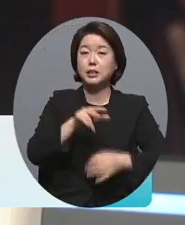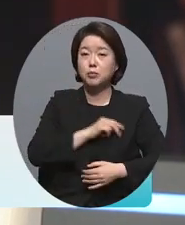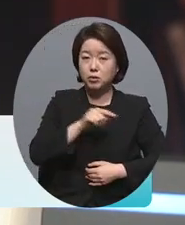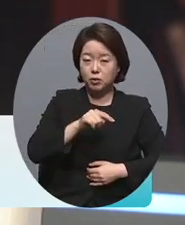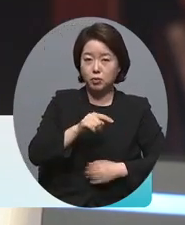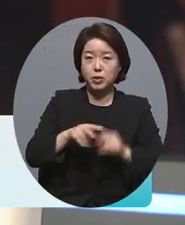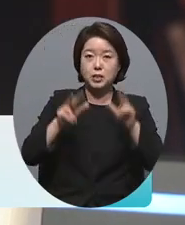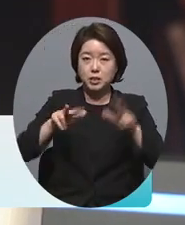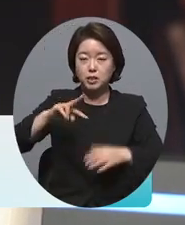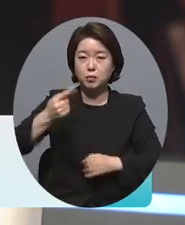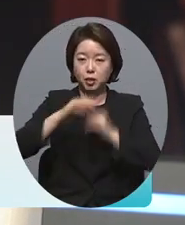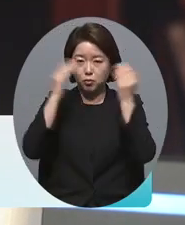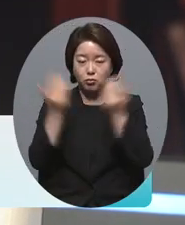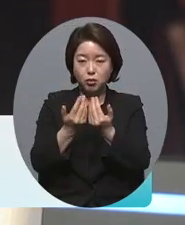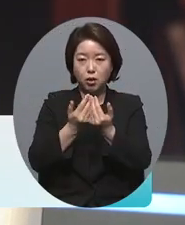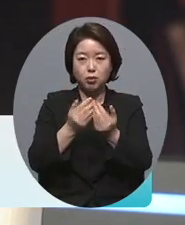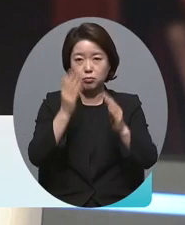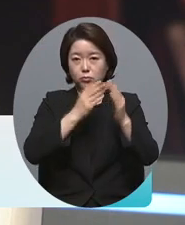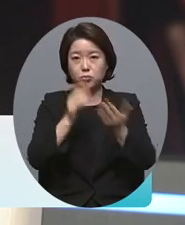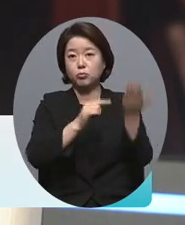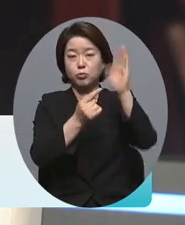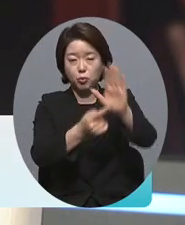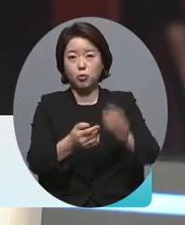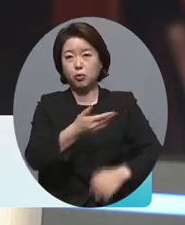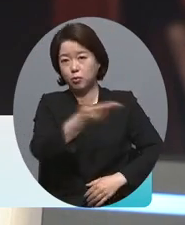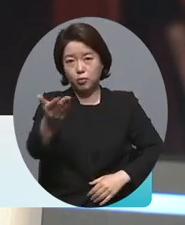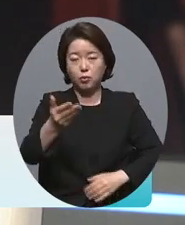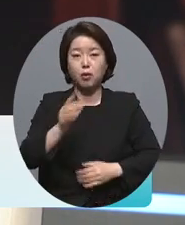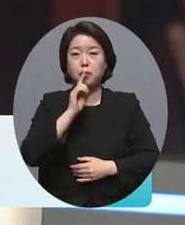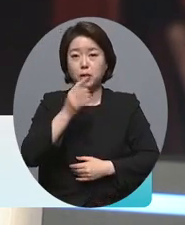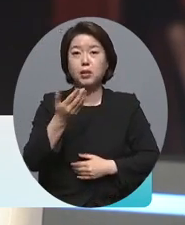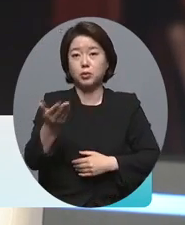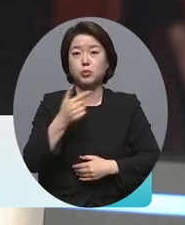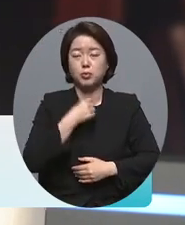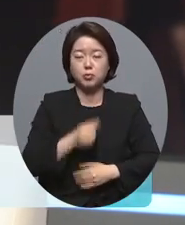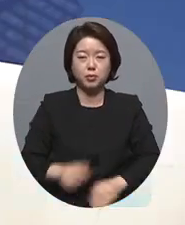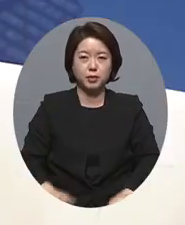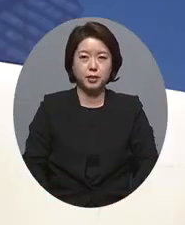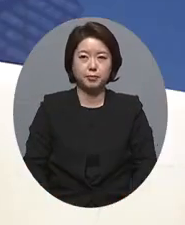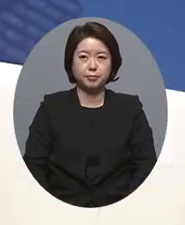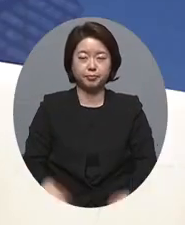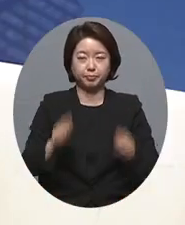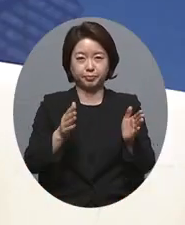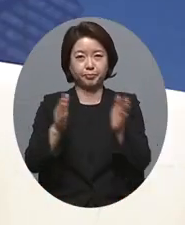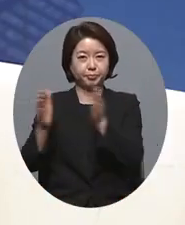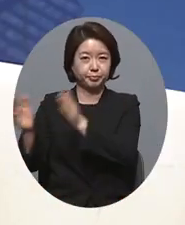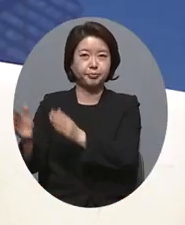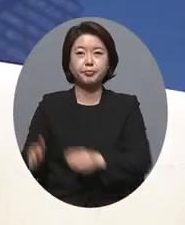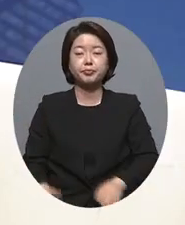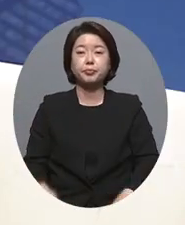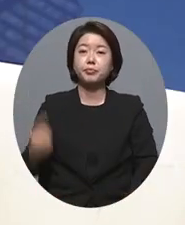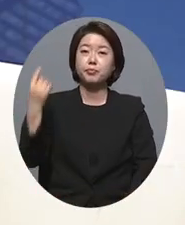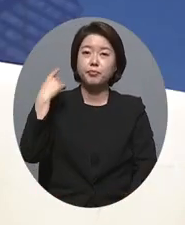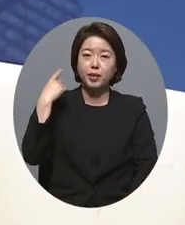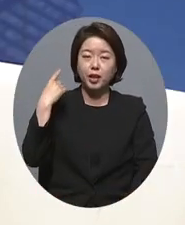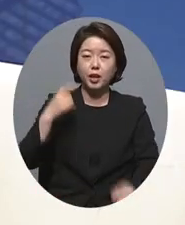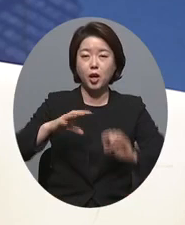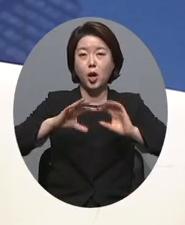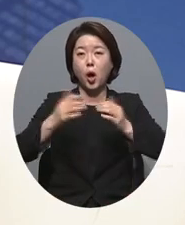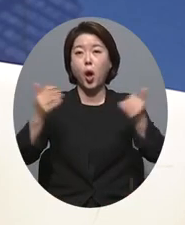지금이라도 네. 모든 걸 다 공개해라. 저는 그렇게 말씀드리고 싶어요. 알겠습니다. 자, 다음 주제 가겠습니다. 어제